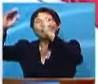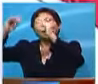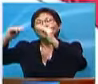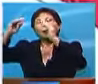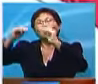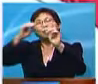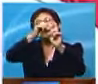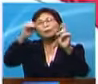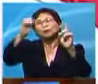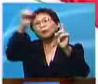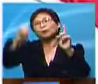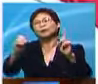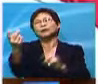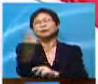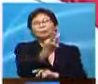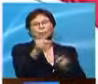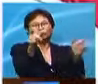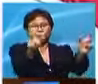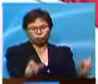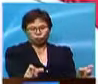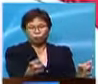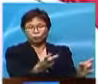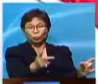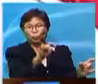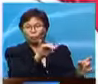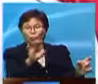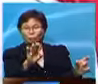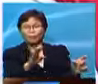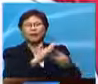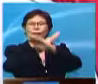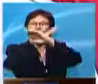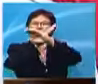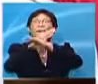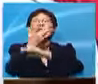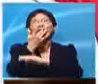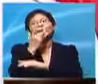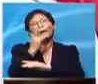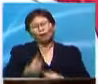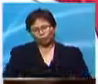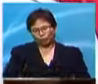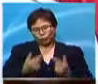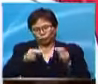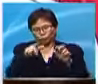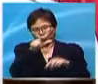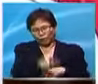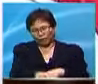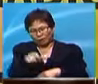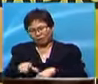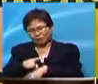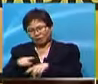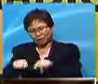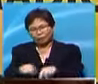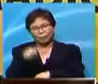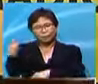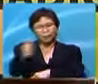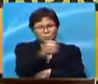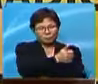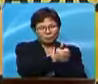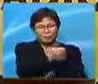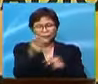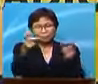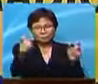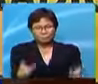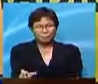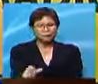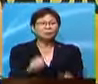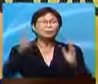kepada kedua-dua yb ini untuk berperanan membela nasib rakyat di kawasan masing-masing kita di Malaysia Saya rasa